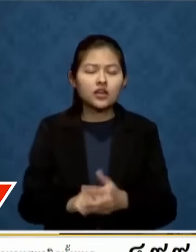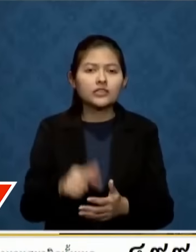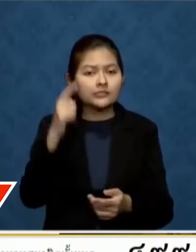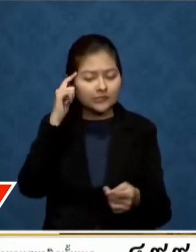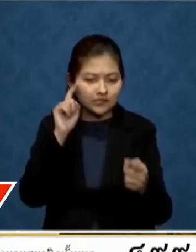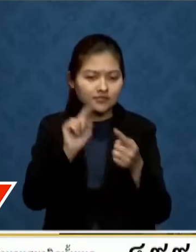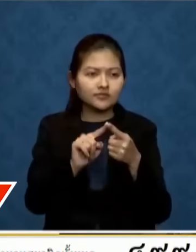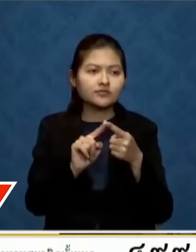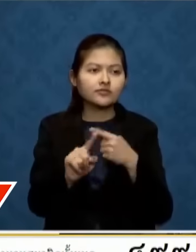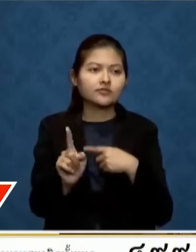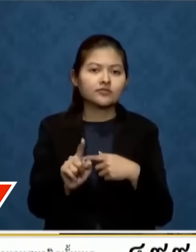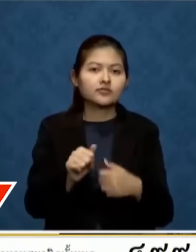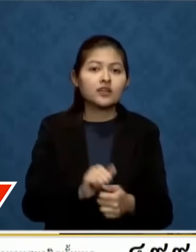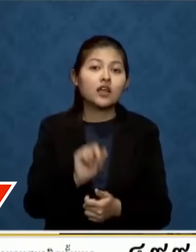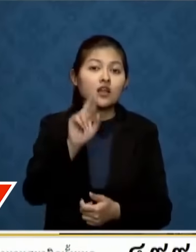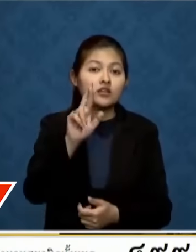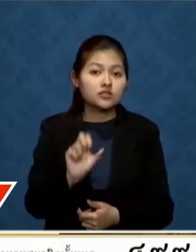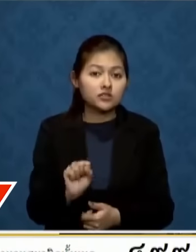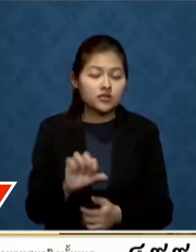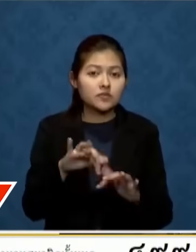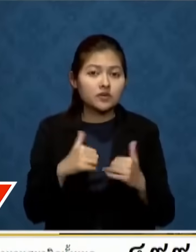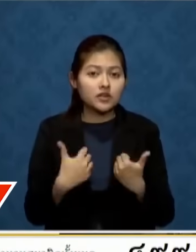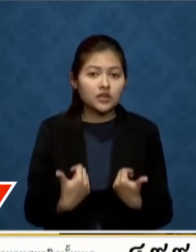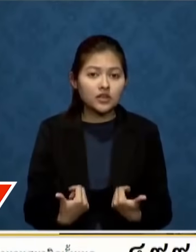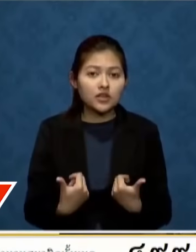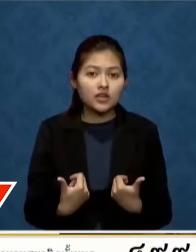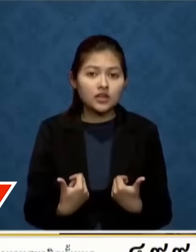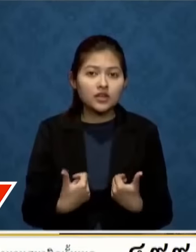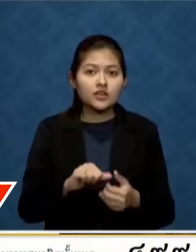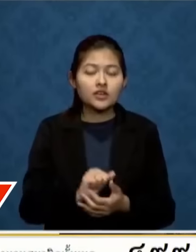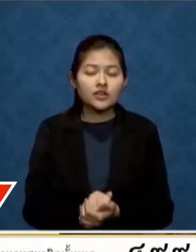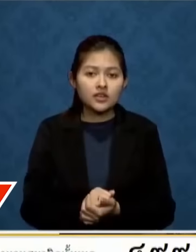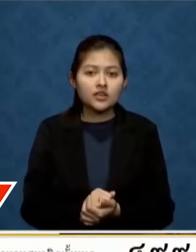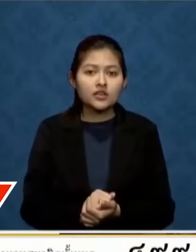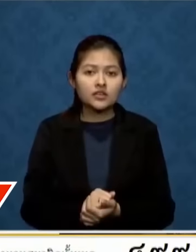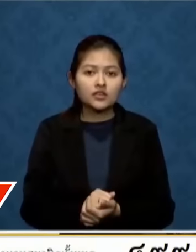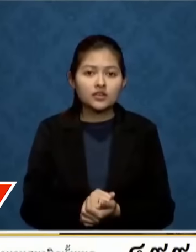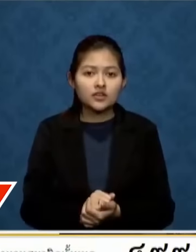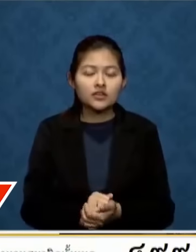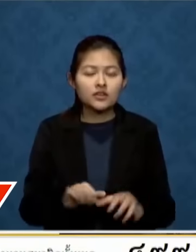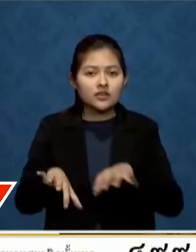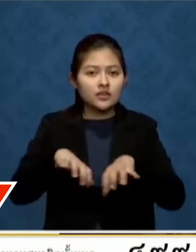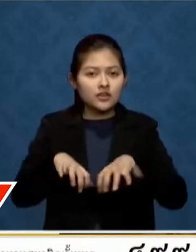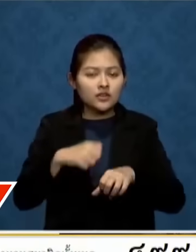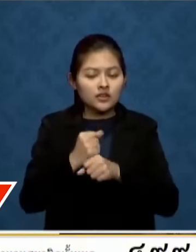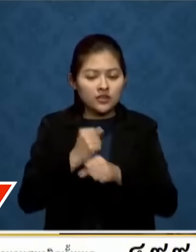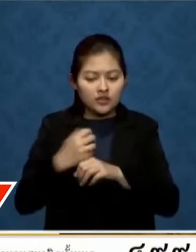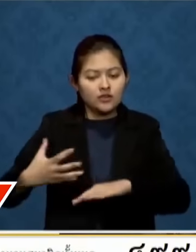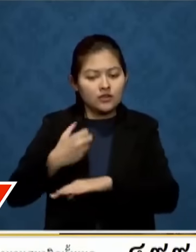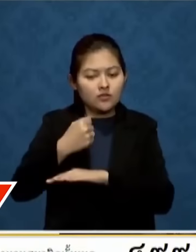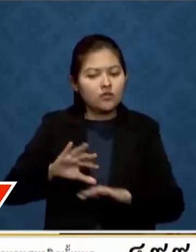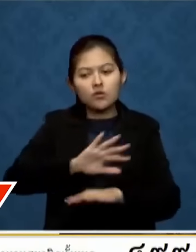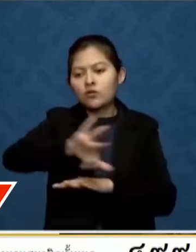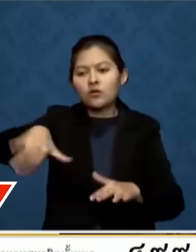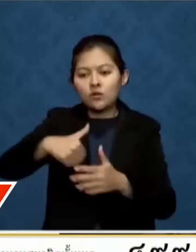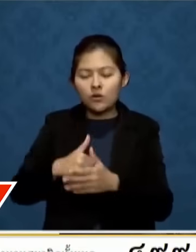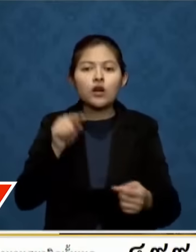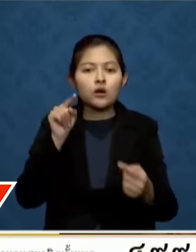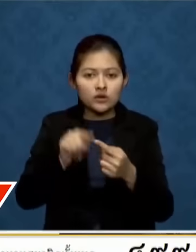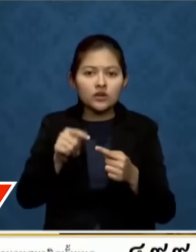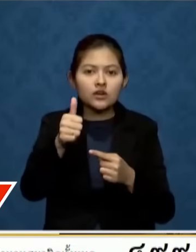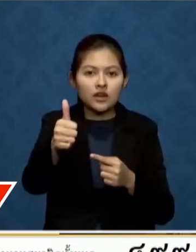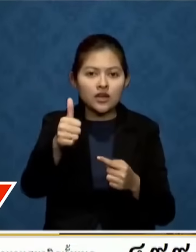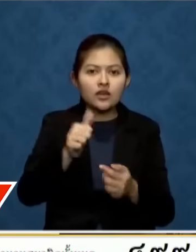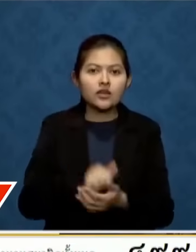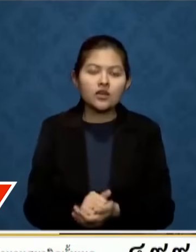ถ้ารัฐสภาถ้าสภาแห่งนี้มีเจตจำนงอยากให้การเมืองเป็นเรื่องของทุกคนจริงๆก็ควรที่